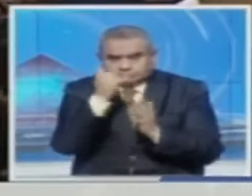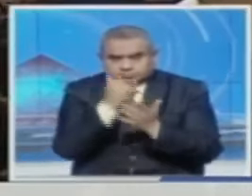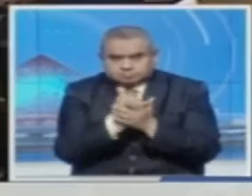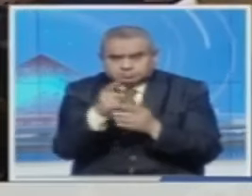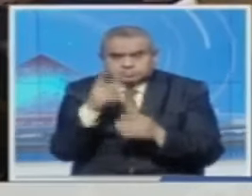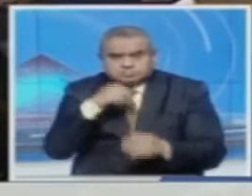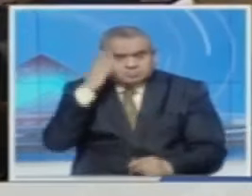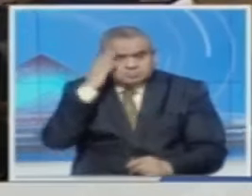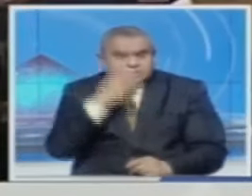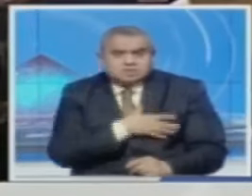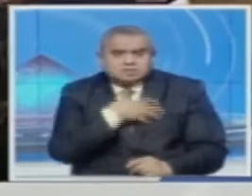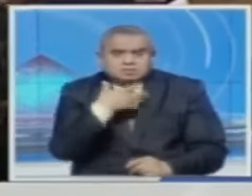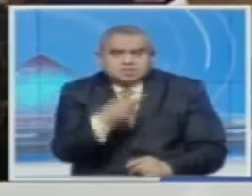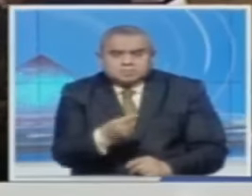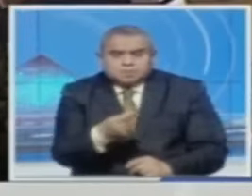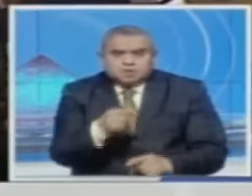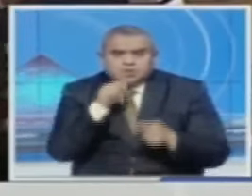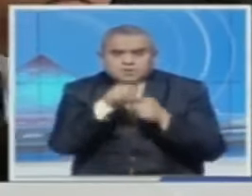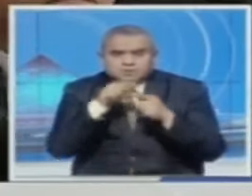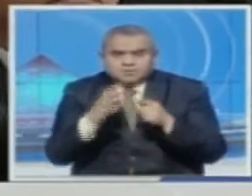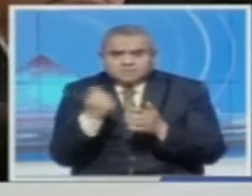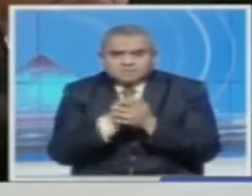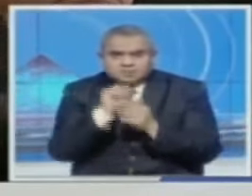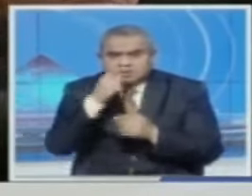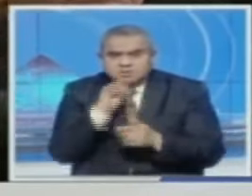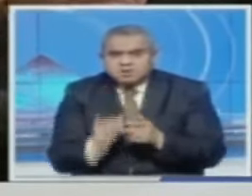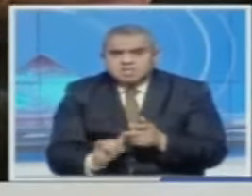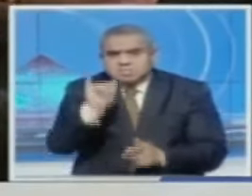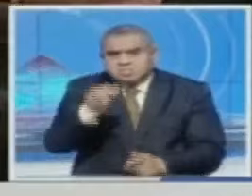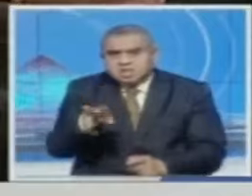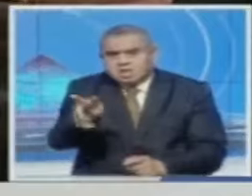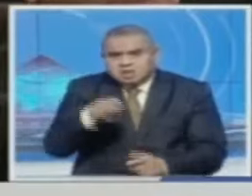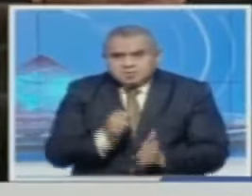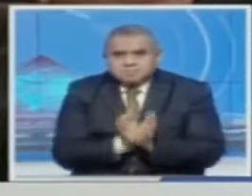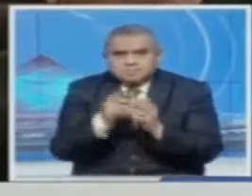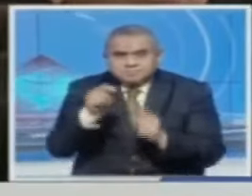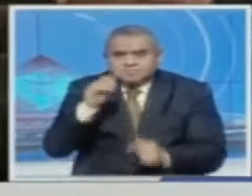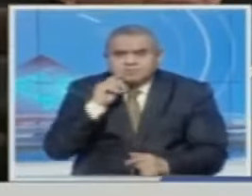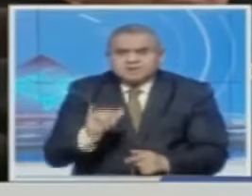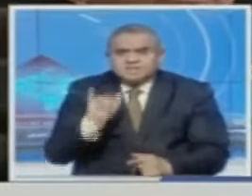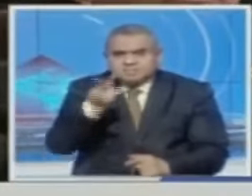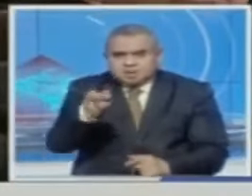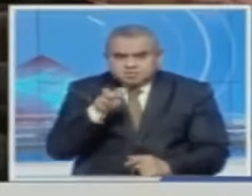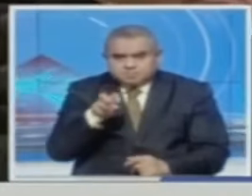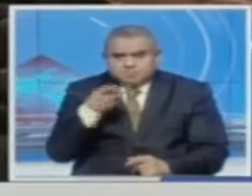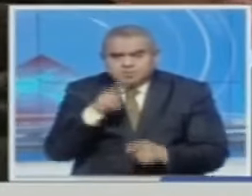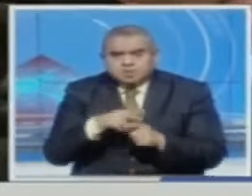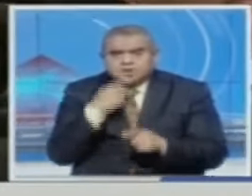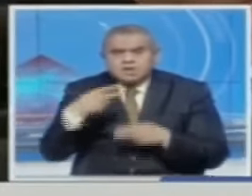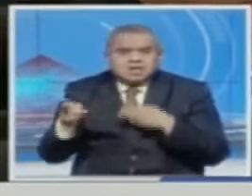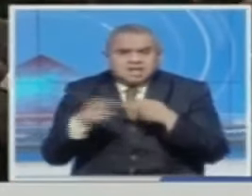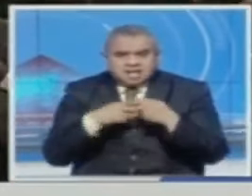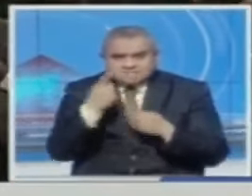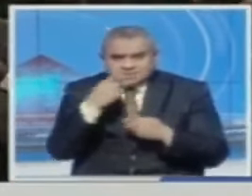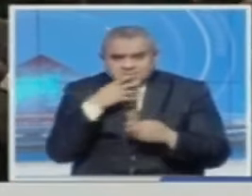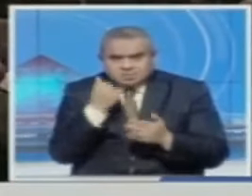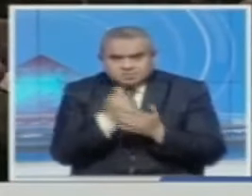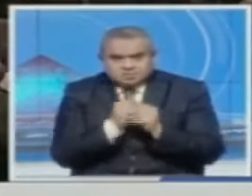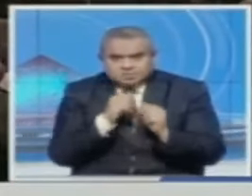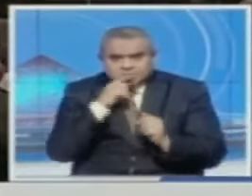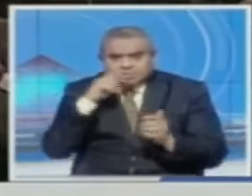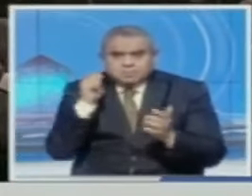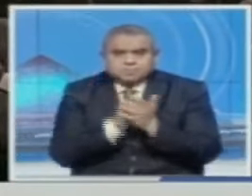التبرع يخصم من نسبة الضرائب لهذا المتبرع. ما لم يتم التوافق عليه هو مسألة